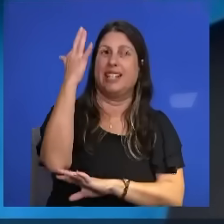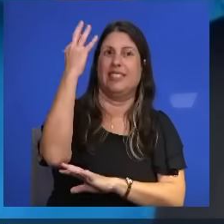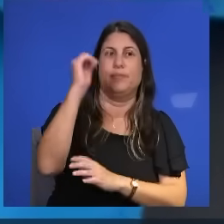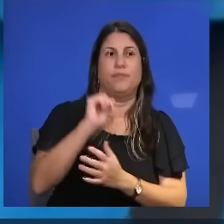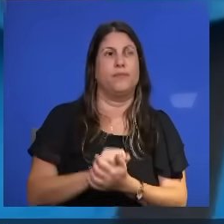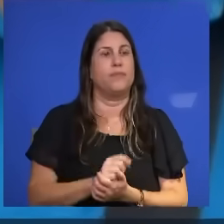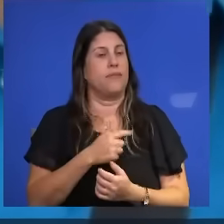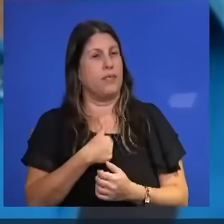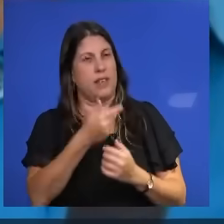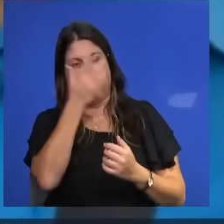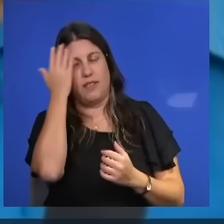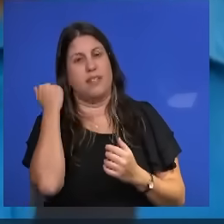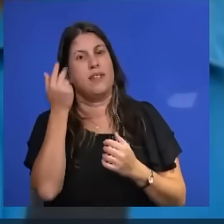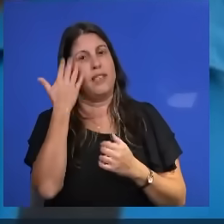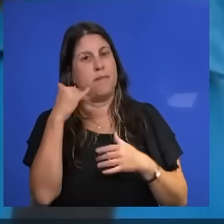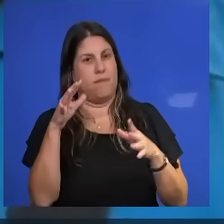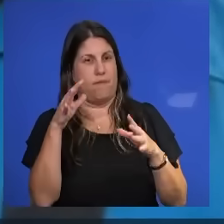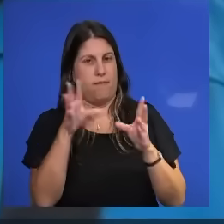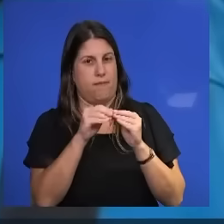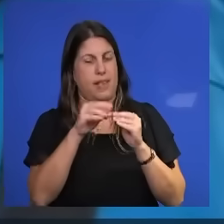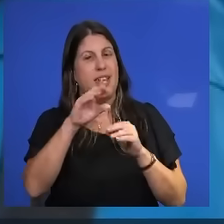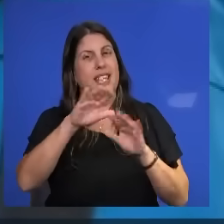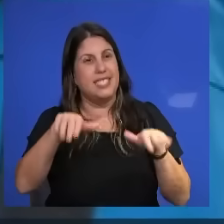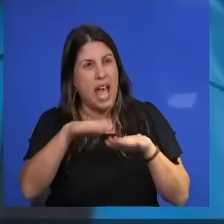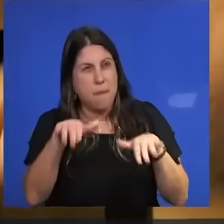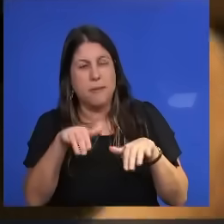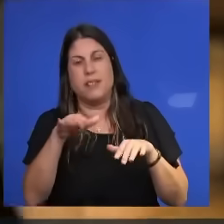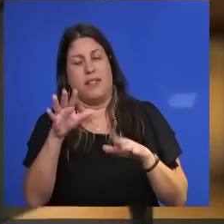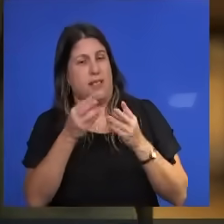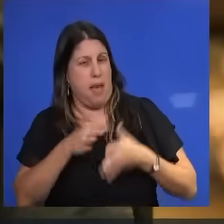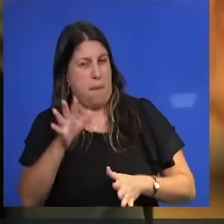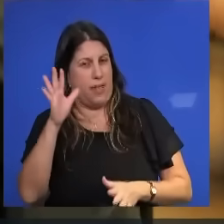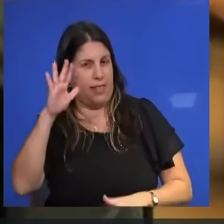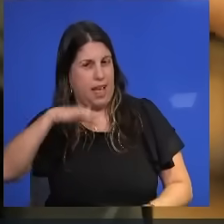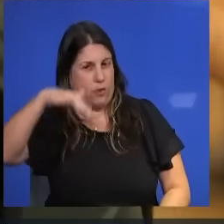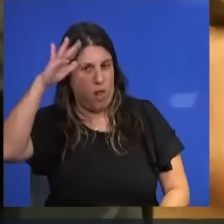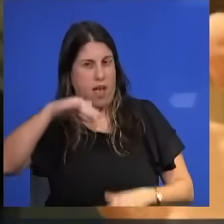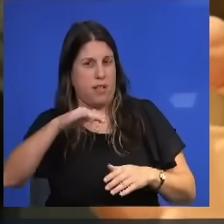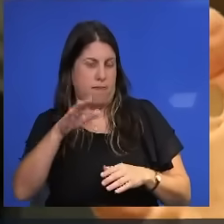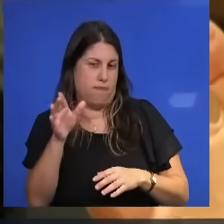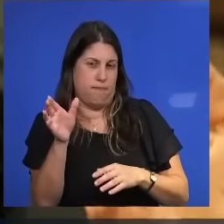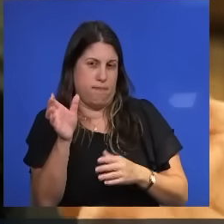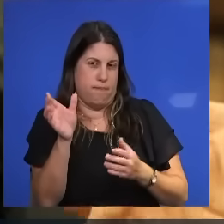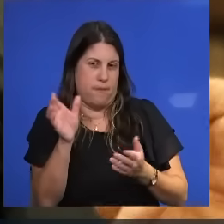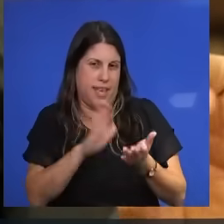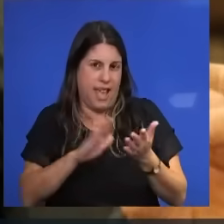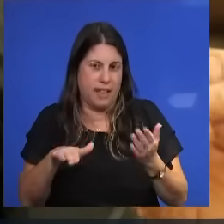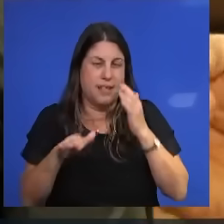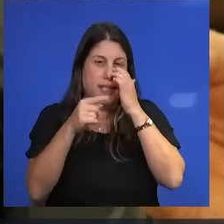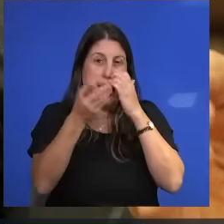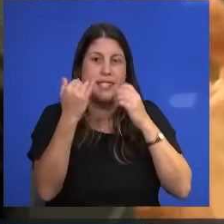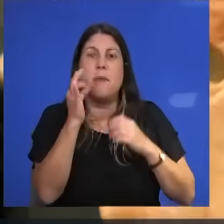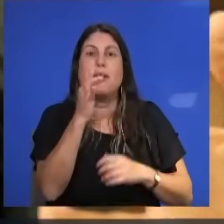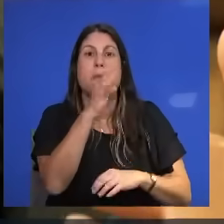שהייתי עם ים, עם הגדולה, בגן הילדים, הייתה בת 4.5. ופתאום היה צבע אדום. ואז היא אומרת